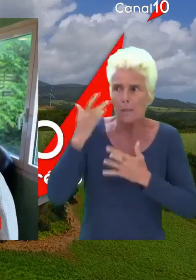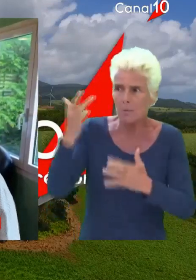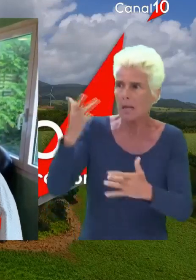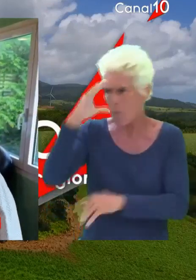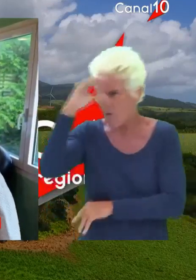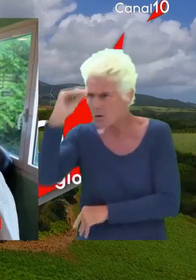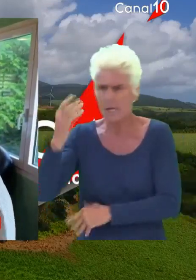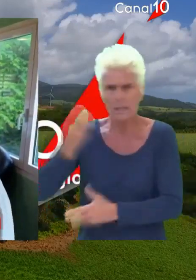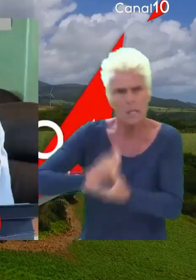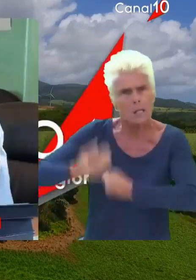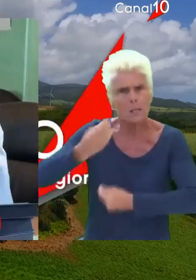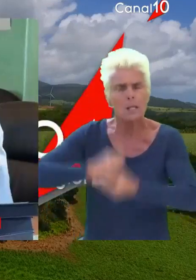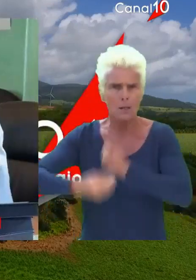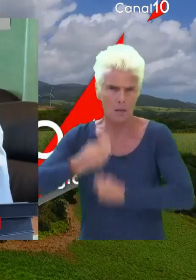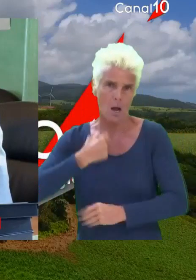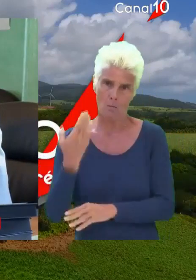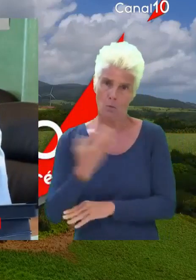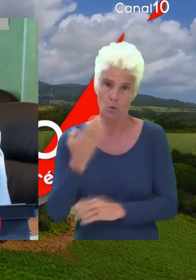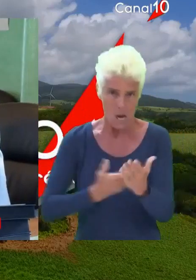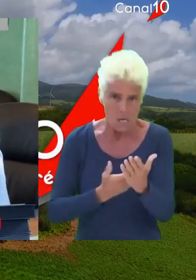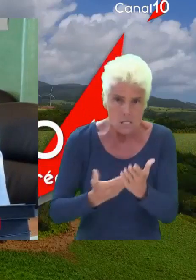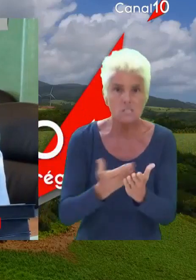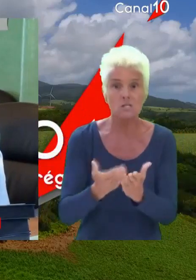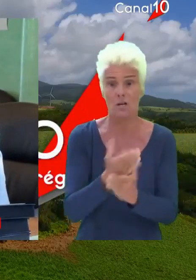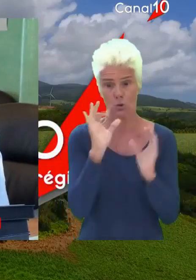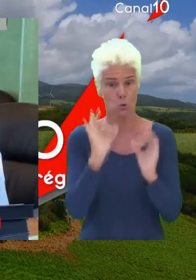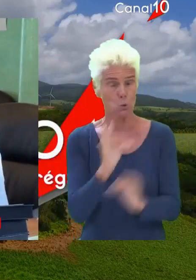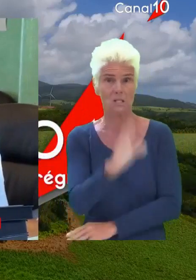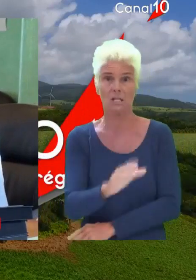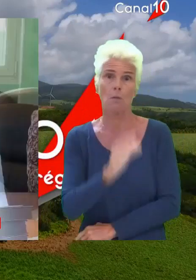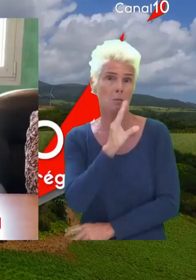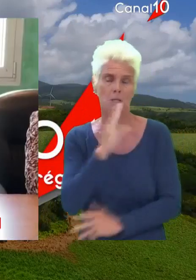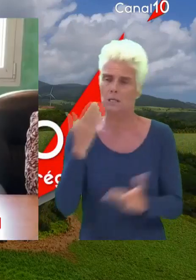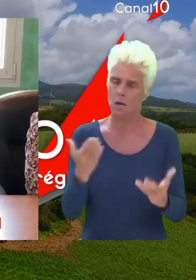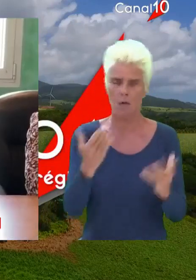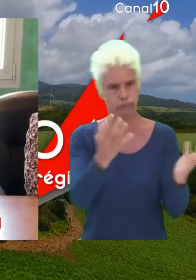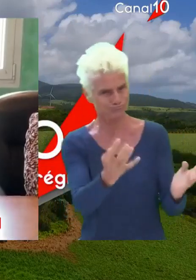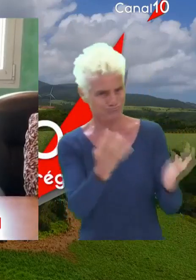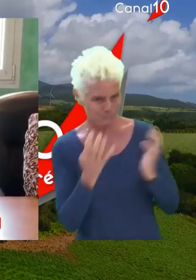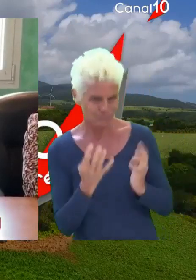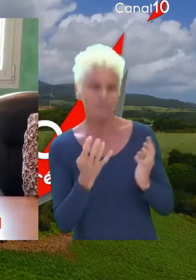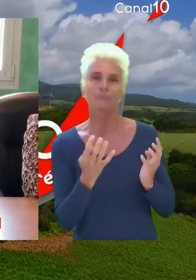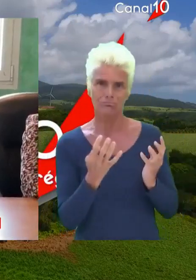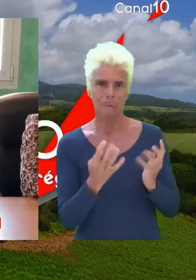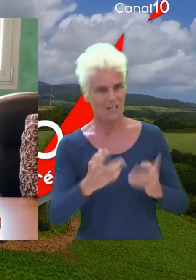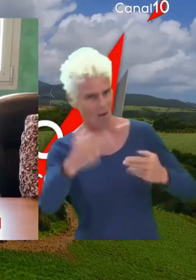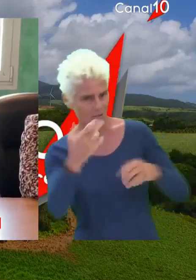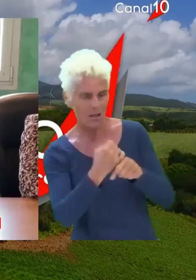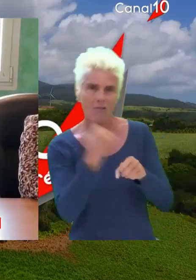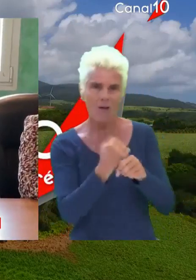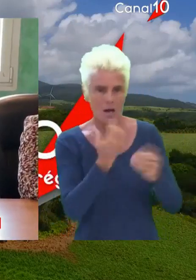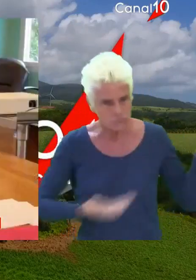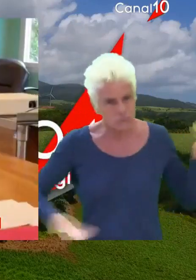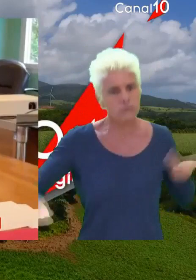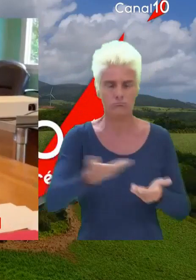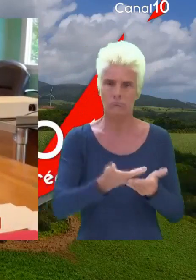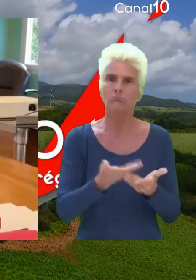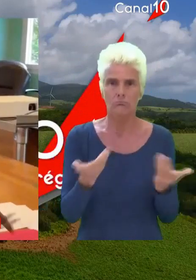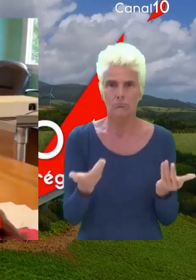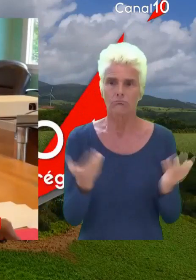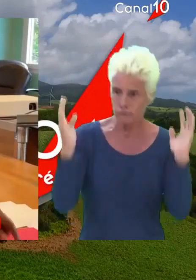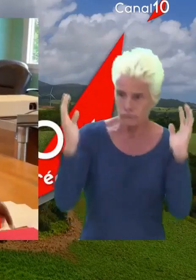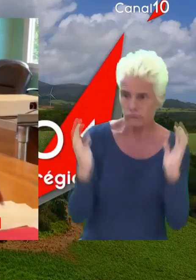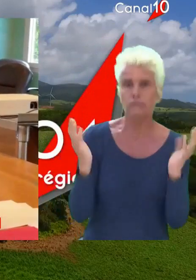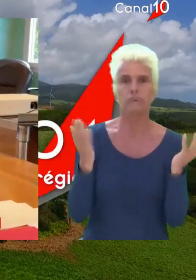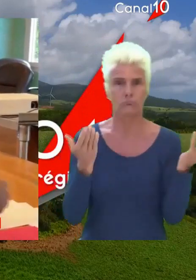uns et des autres et donc cet après-midi nous avons apprécié cet exercice pour lequel nous pensons